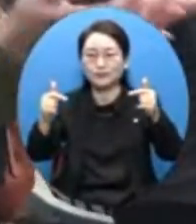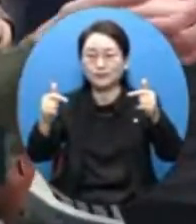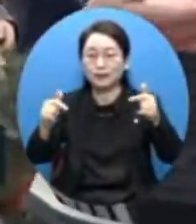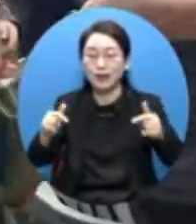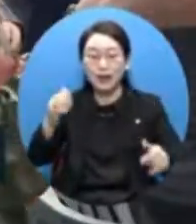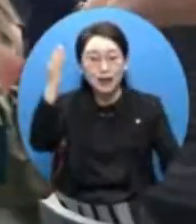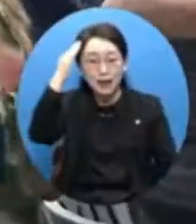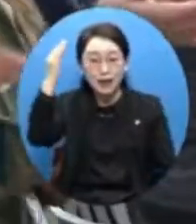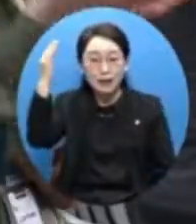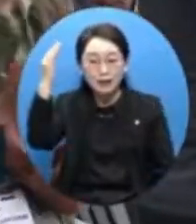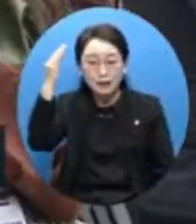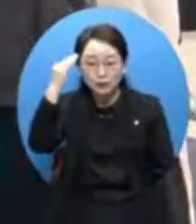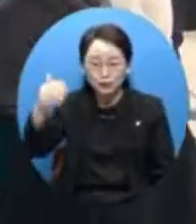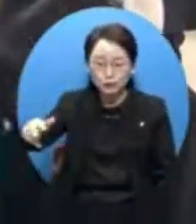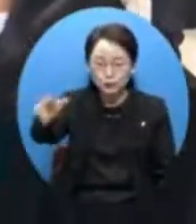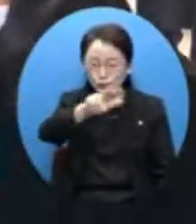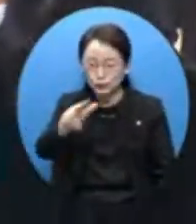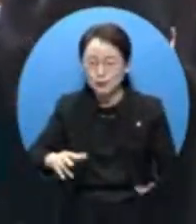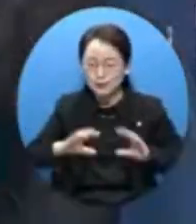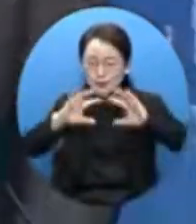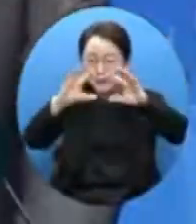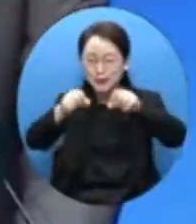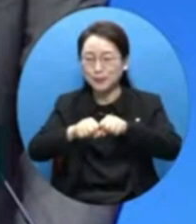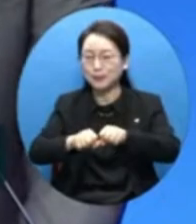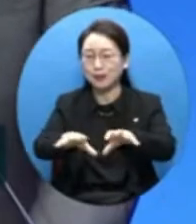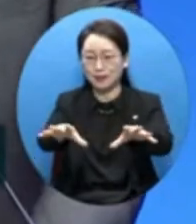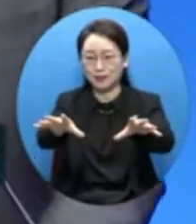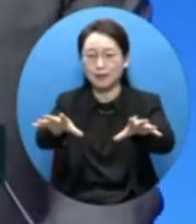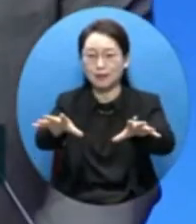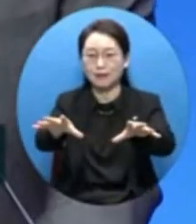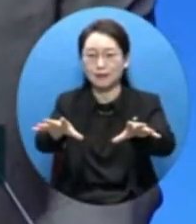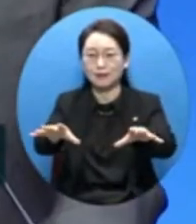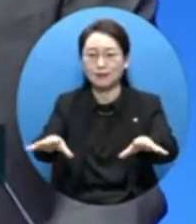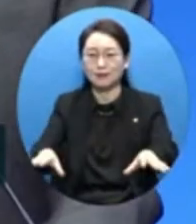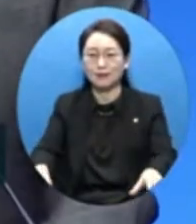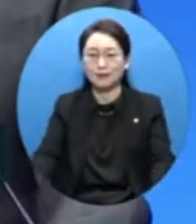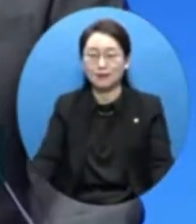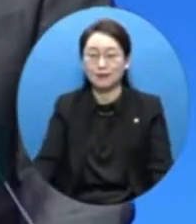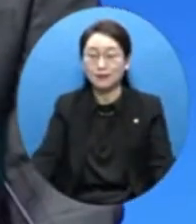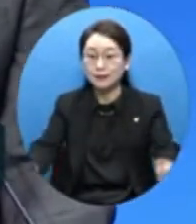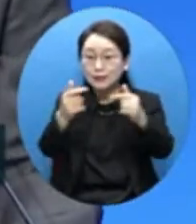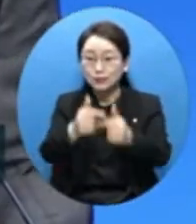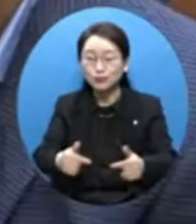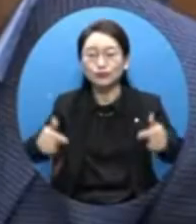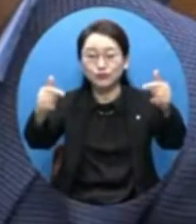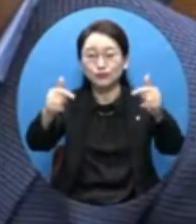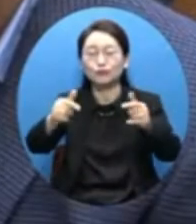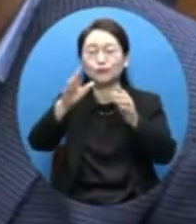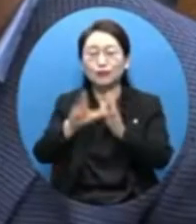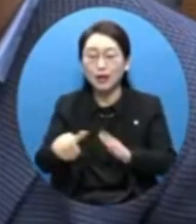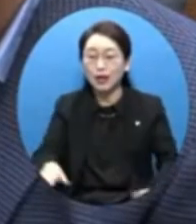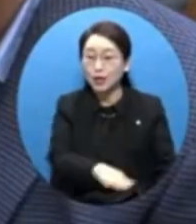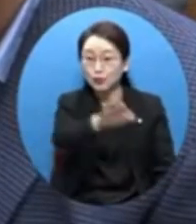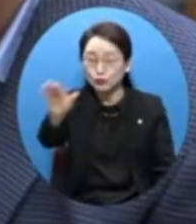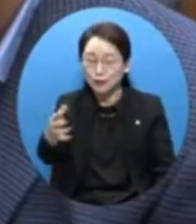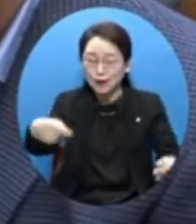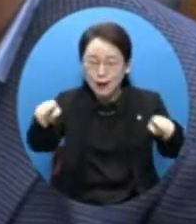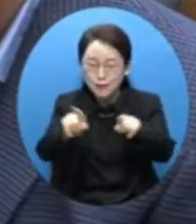우리 한반도에 전 세계에 일어나게 될 것이다. 이 부흥의 시대에 우리는 부흥의 파도를 타야